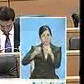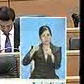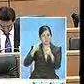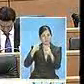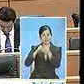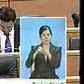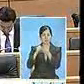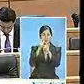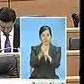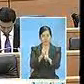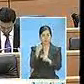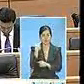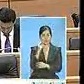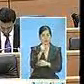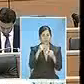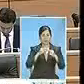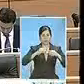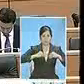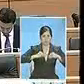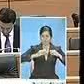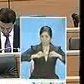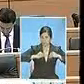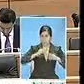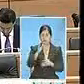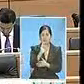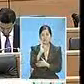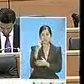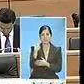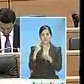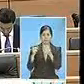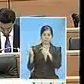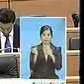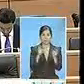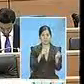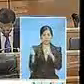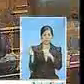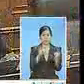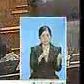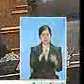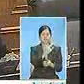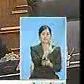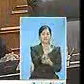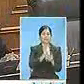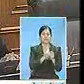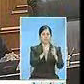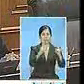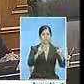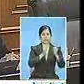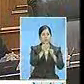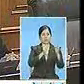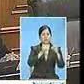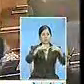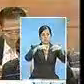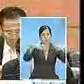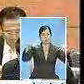ให้เขามันไม่ใช่เรื่องเห็นด้วยไม่เห็นด้วยไม่ใช่ข้อโต้แย้งไงแบบที่การบริการชี้แจงอย่างนี้ไอ้ที่สามารถลุกท่านประธาน